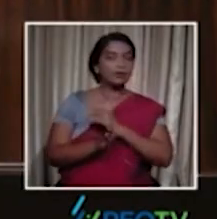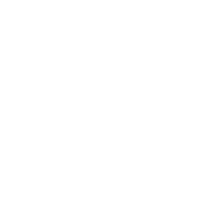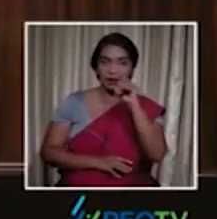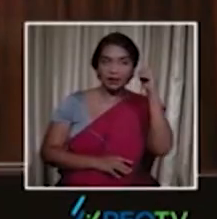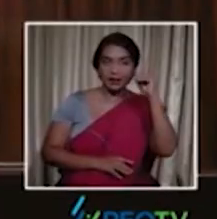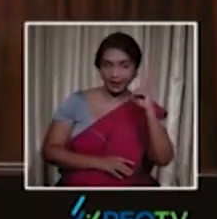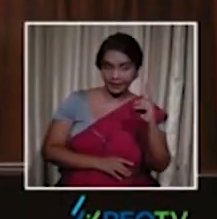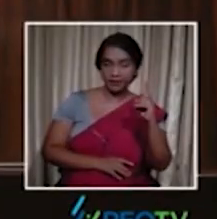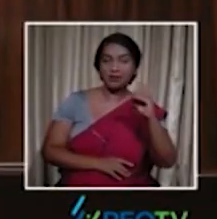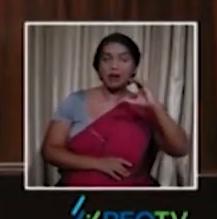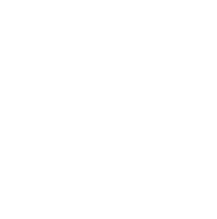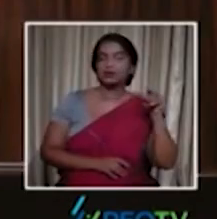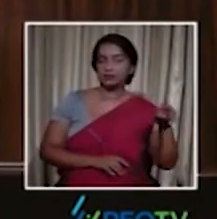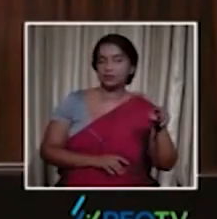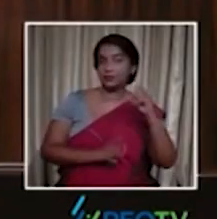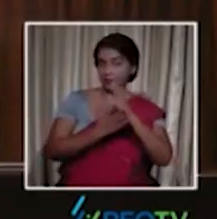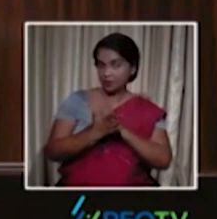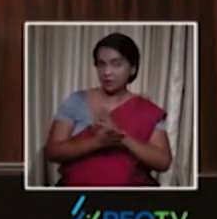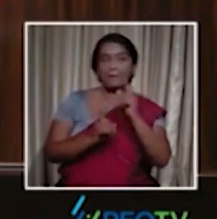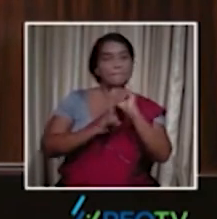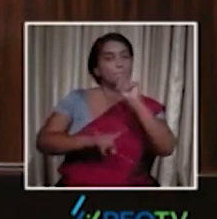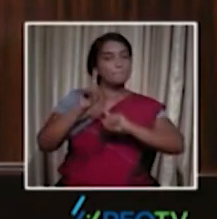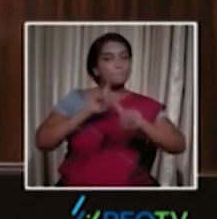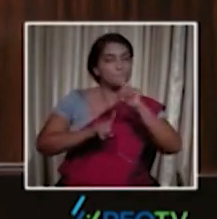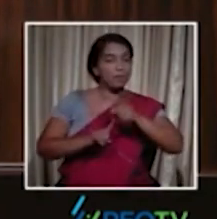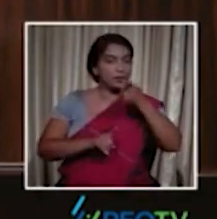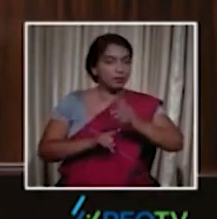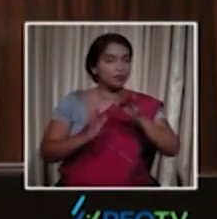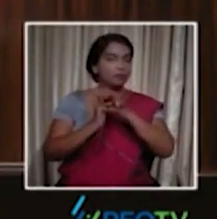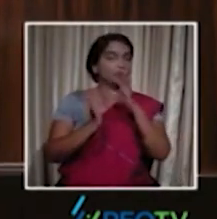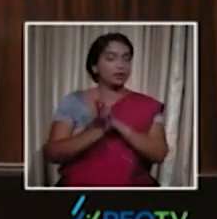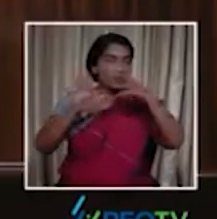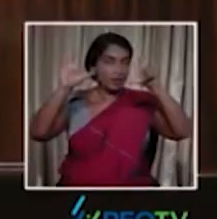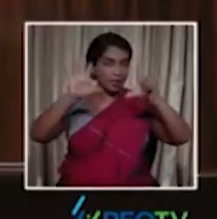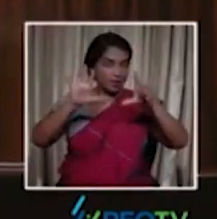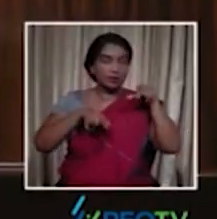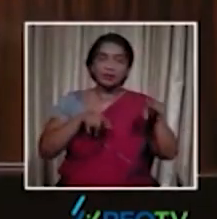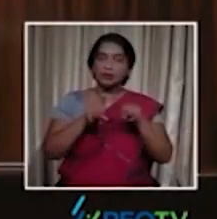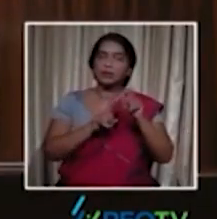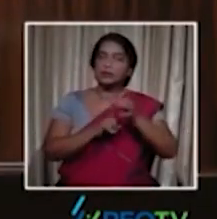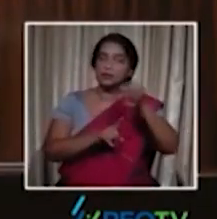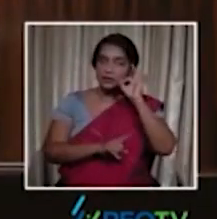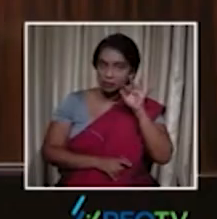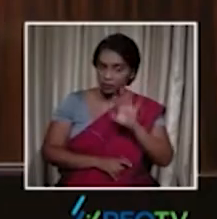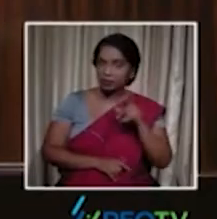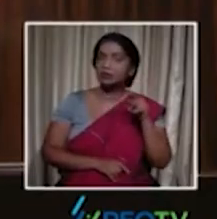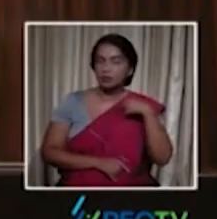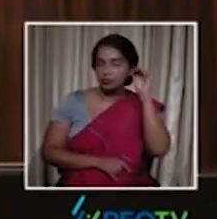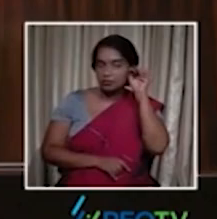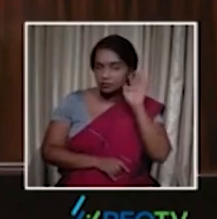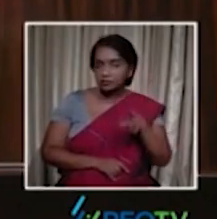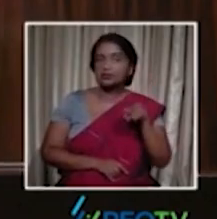41 ආයවස්ථාව සහ පාර්ලිමේන්තුවේ ස්ථාවර නියෝග අංක 7 ප්‍රකාරව ජනාධිපතිවරයෙකු තෝරාපත් කරනු